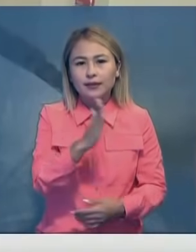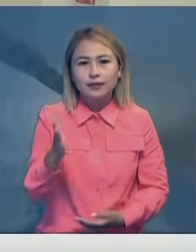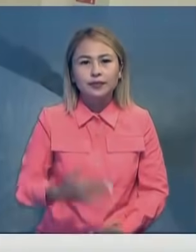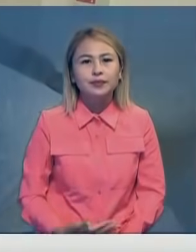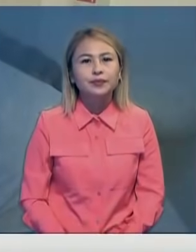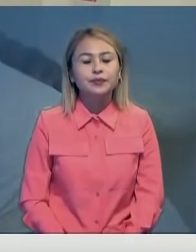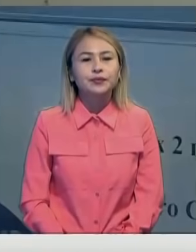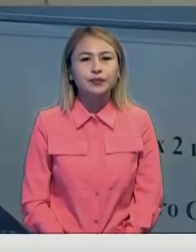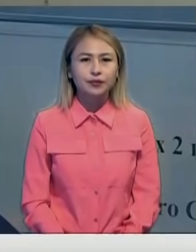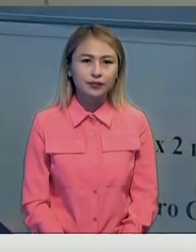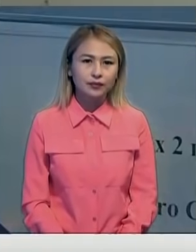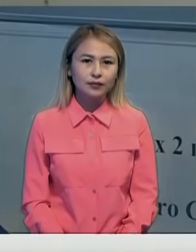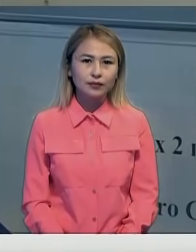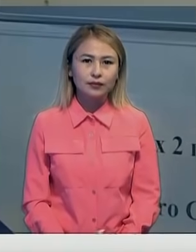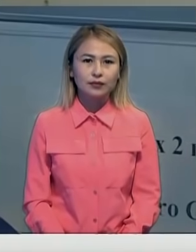мыңнан асты.